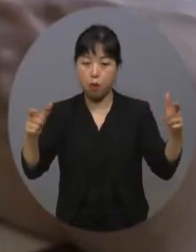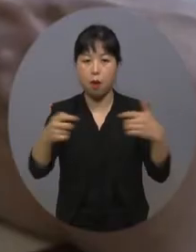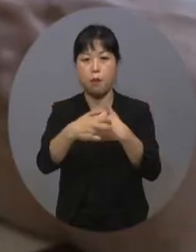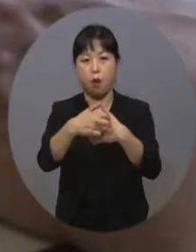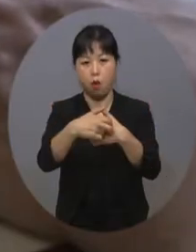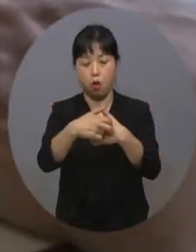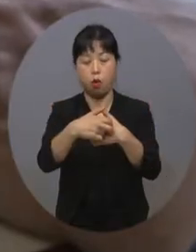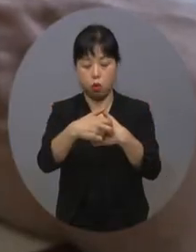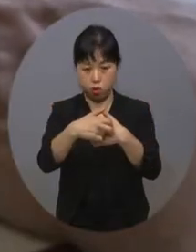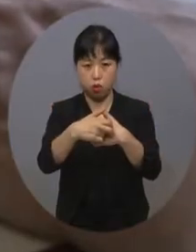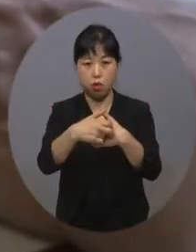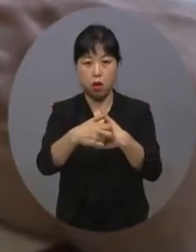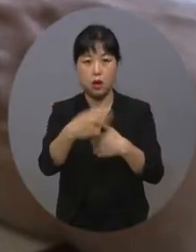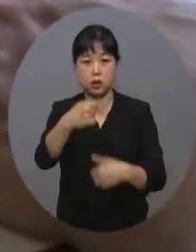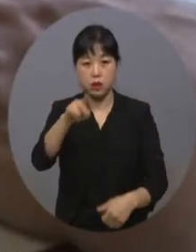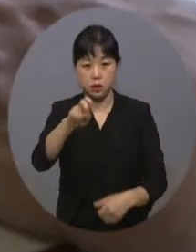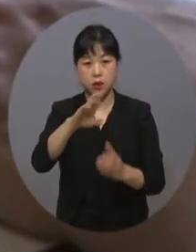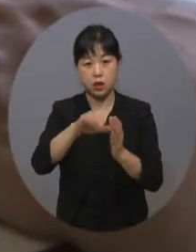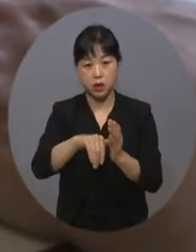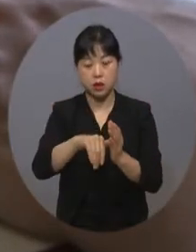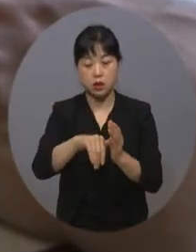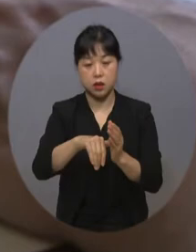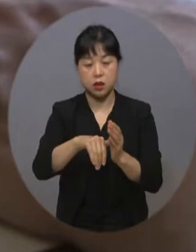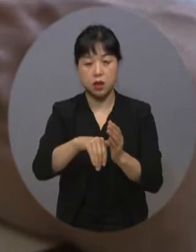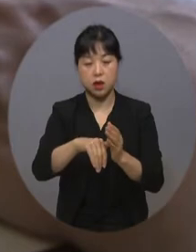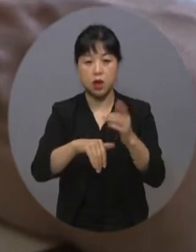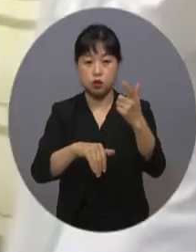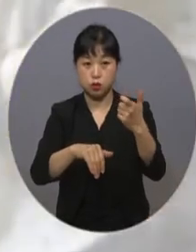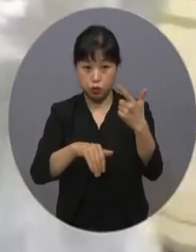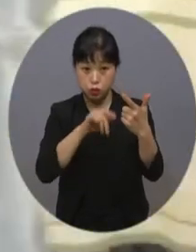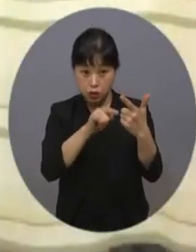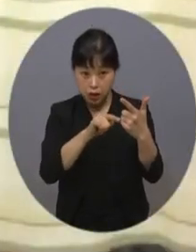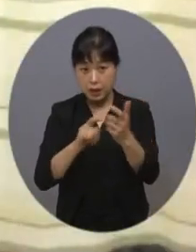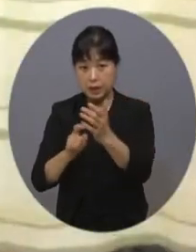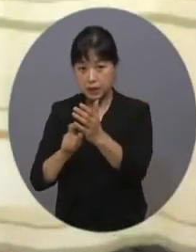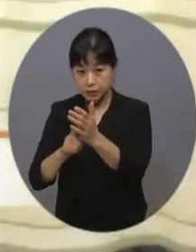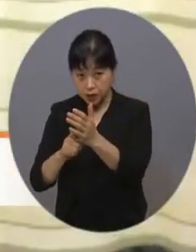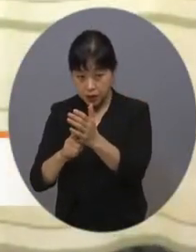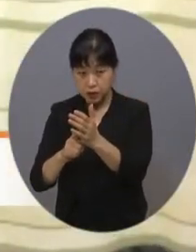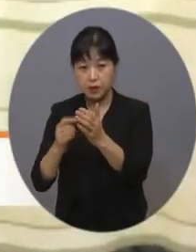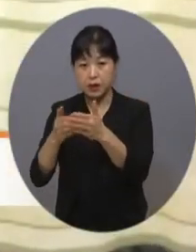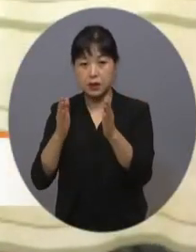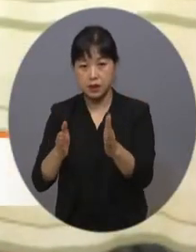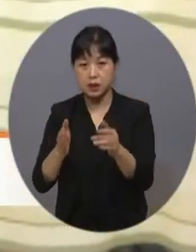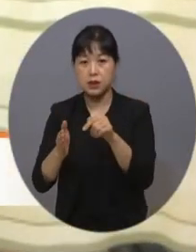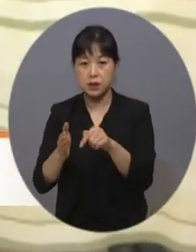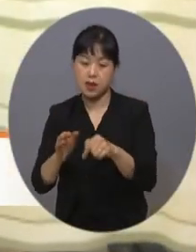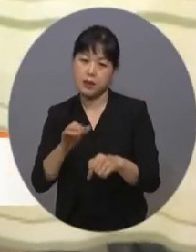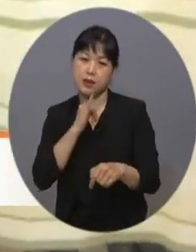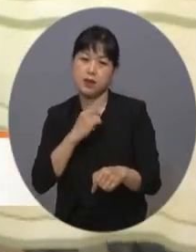총 66개 병원이 응급실 사후관리 사업에 참여했으며 올해